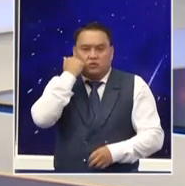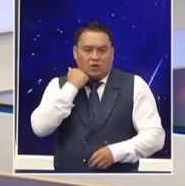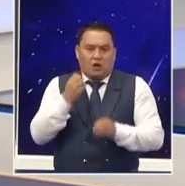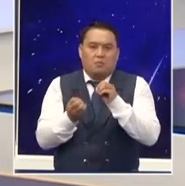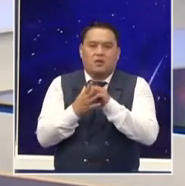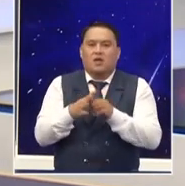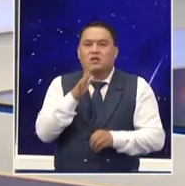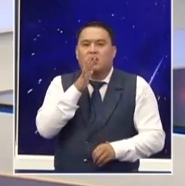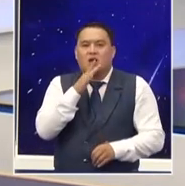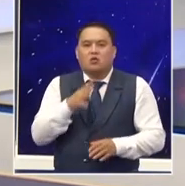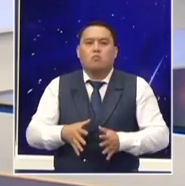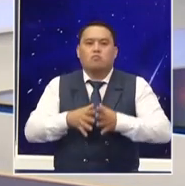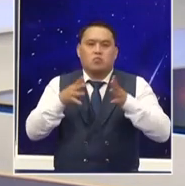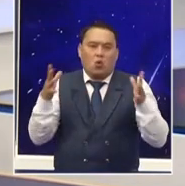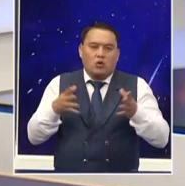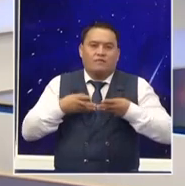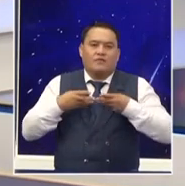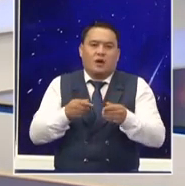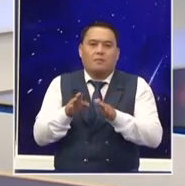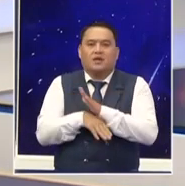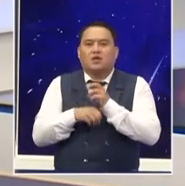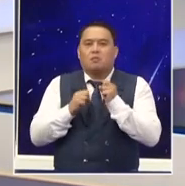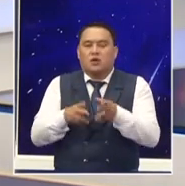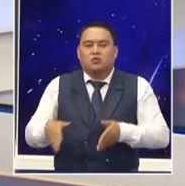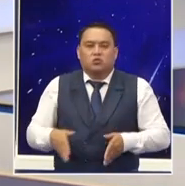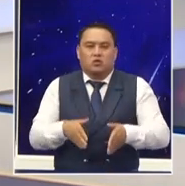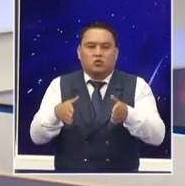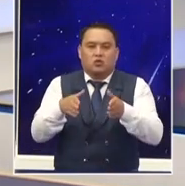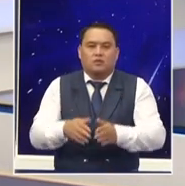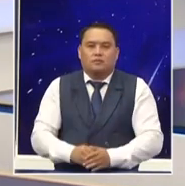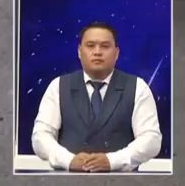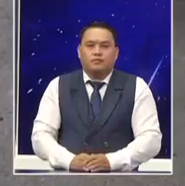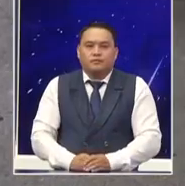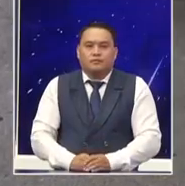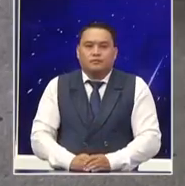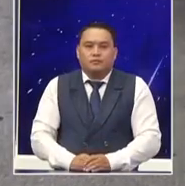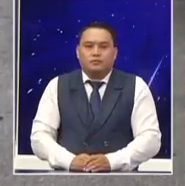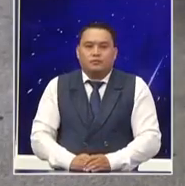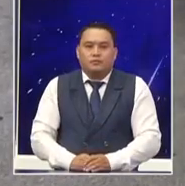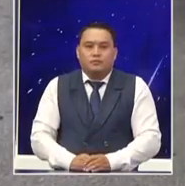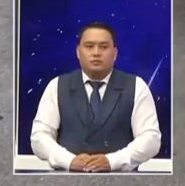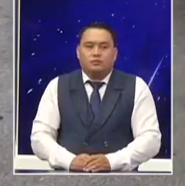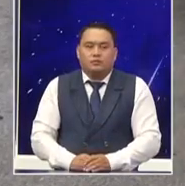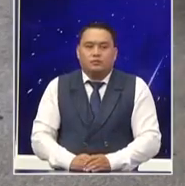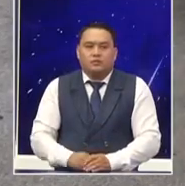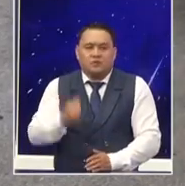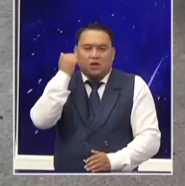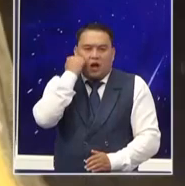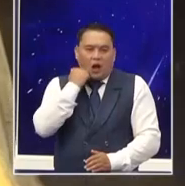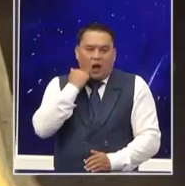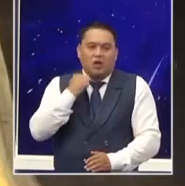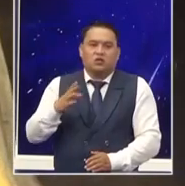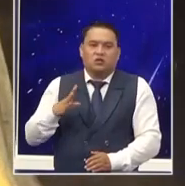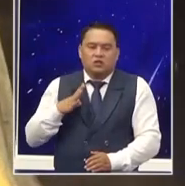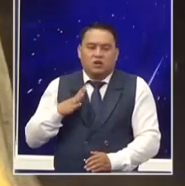стране, старше 15 лет, что существенно влияет на безопасность дорожного движения. Вот уже более десятка лет, как старый «Жигули» доживал